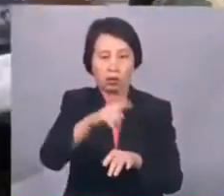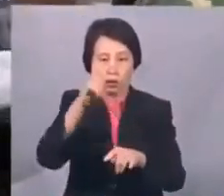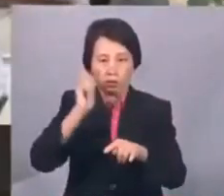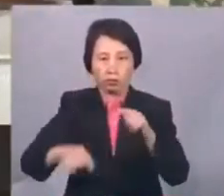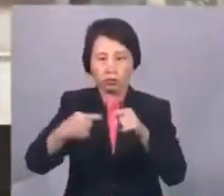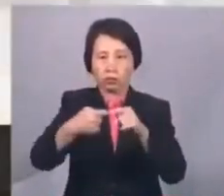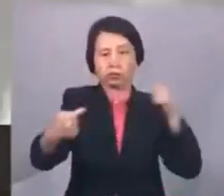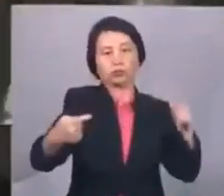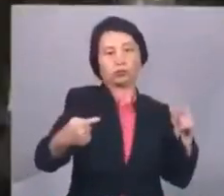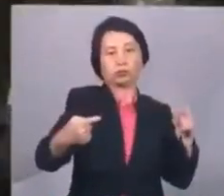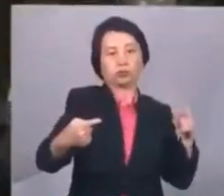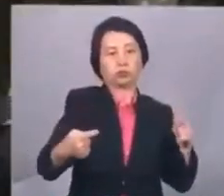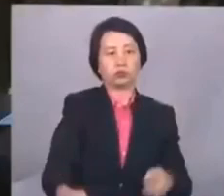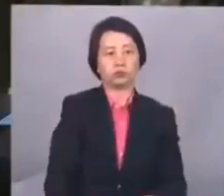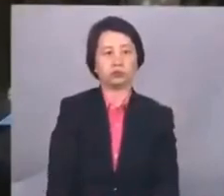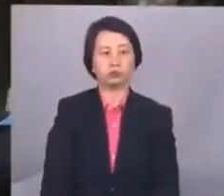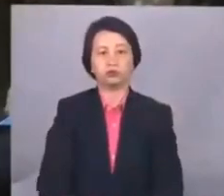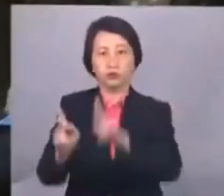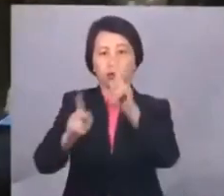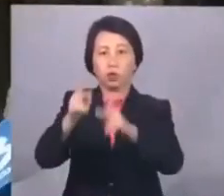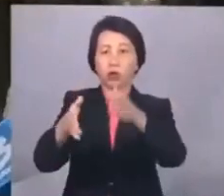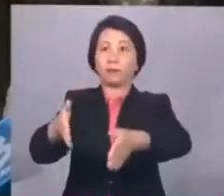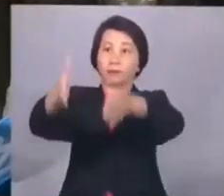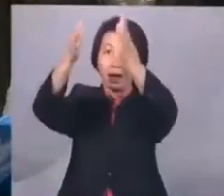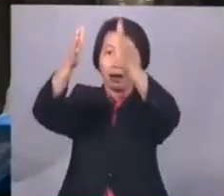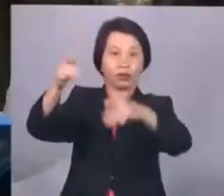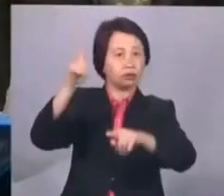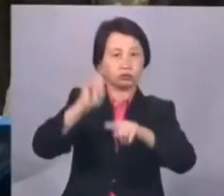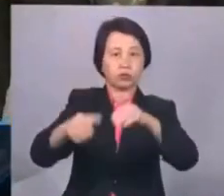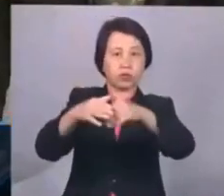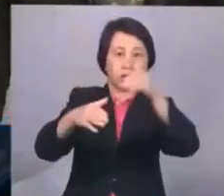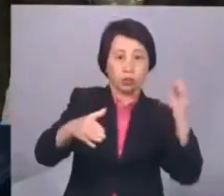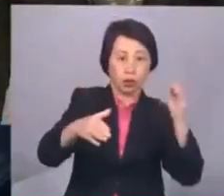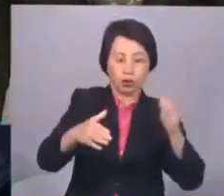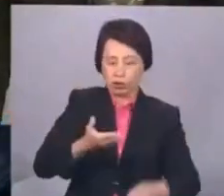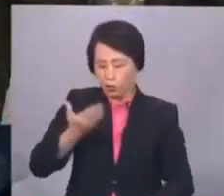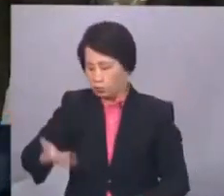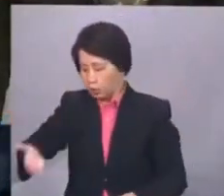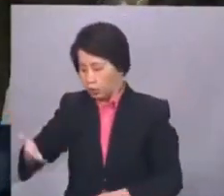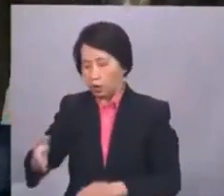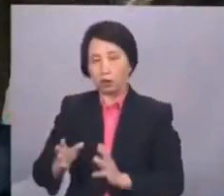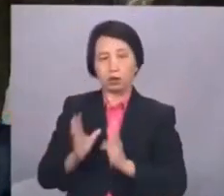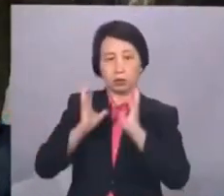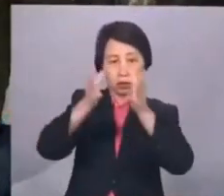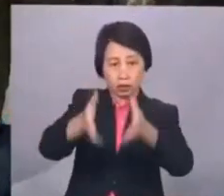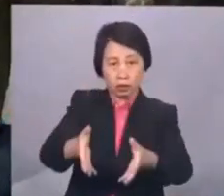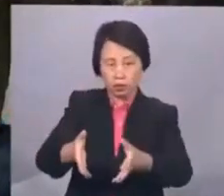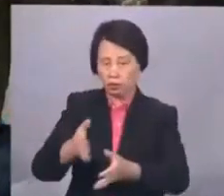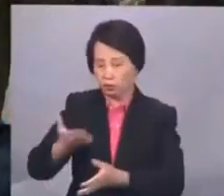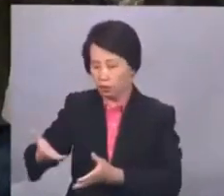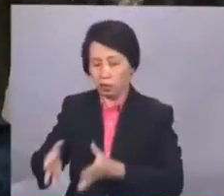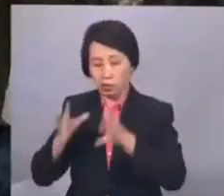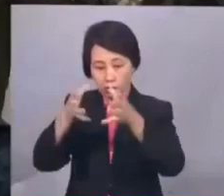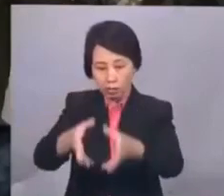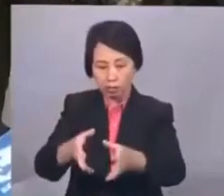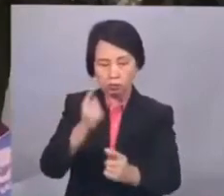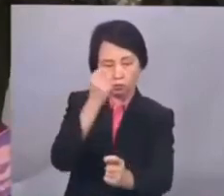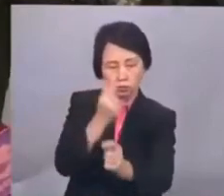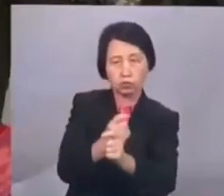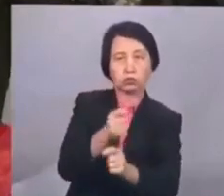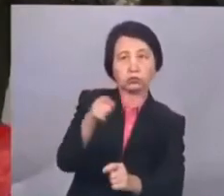dapat diputuskan bahwa barang yang kita nih untuk menentukan